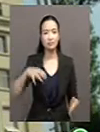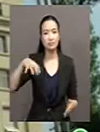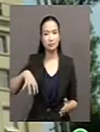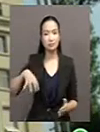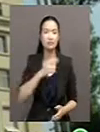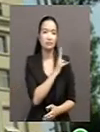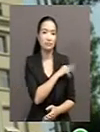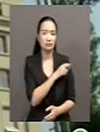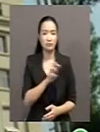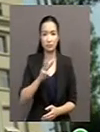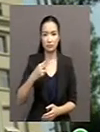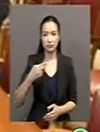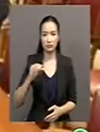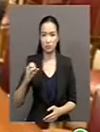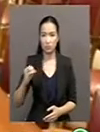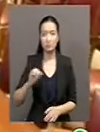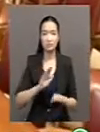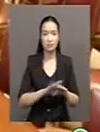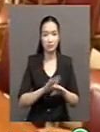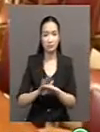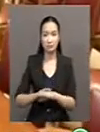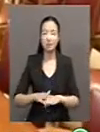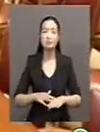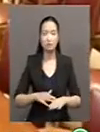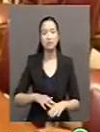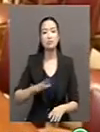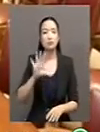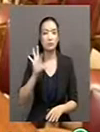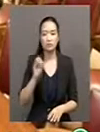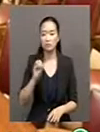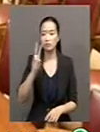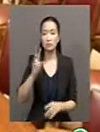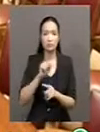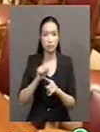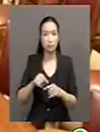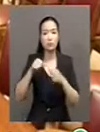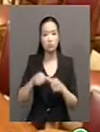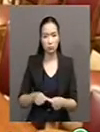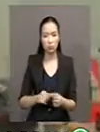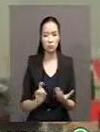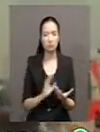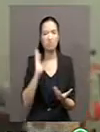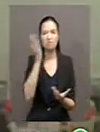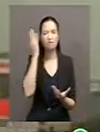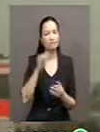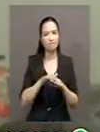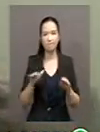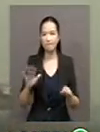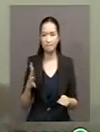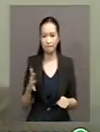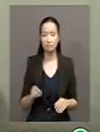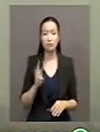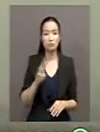องค์การอนามัยโลกหรือ WHO ออกแถลงการเตือนว่าประชากรโลก 92% อาศัยอยู่ในพื้นที่ที่คุณภาพอากาศไม่ได้มาตรฐาน